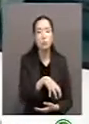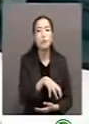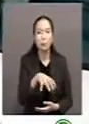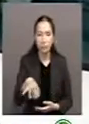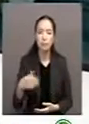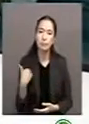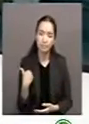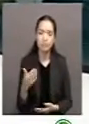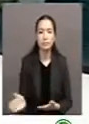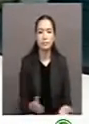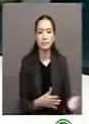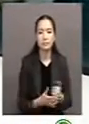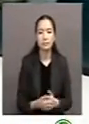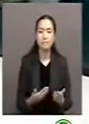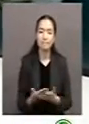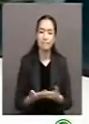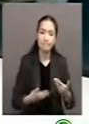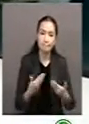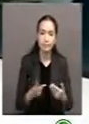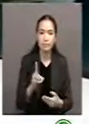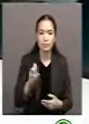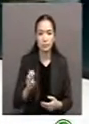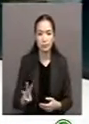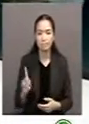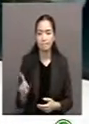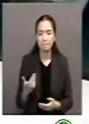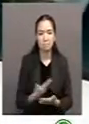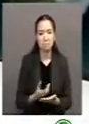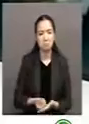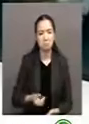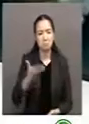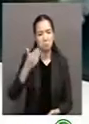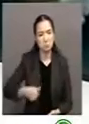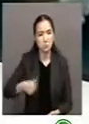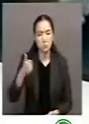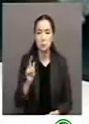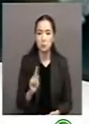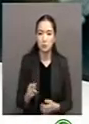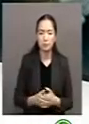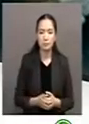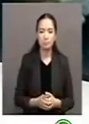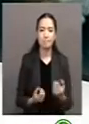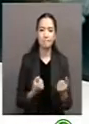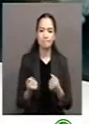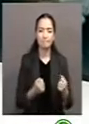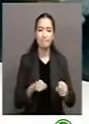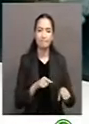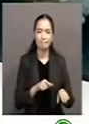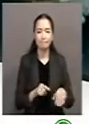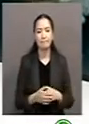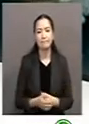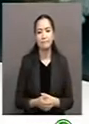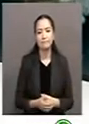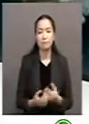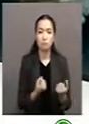มาปิดท้ายกันหน่อยคุณผู้ชมกับดีลการซื้อกิจการที่เขาบอกว่าเป็นดีลที่มีราคาสูงที่สุดในวงการรถยนต์ขับเคลื่อนอัตโนมั